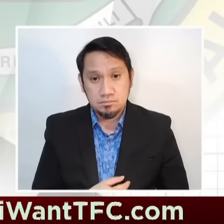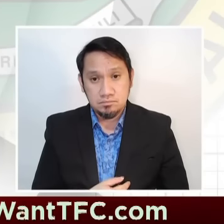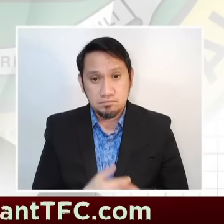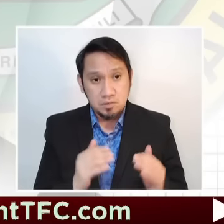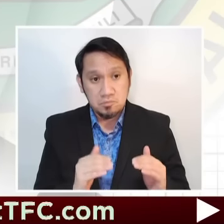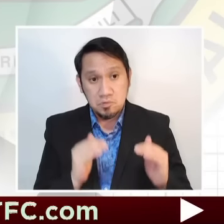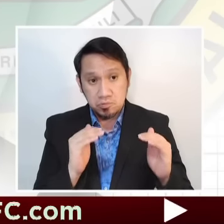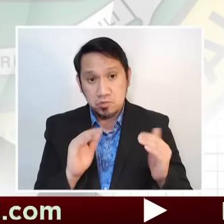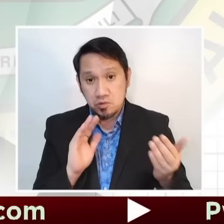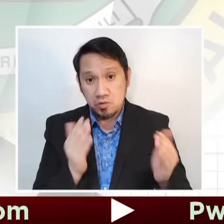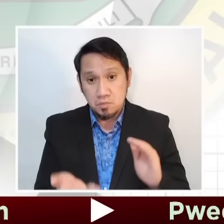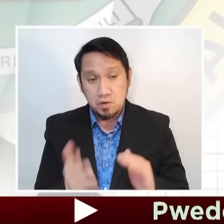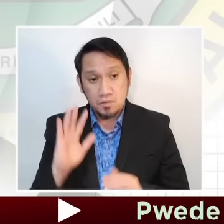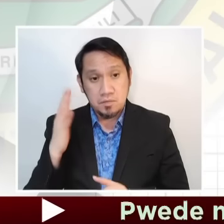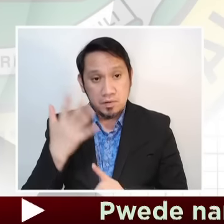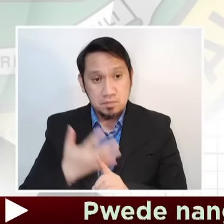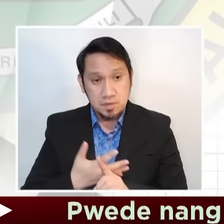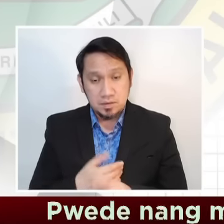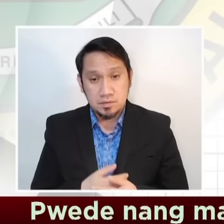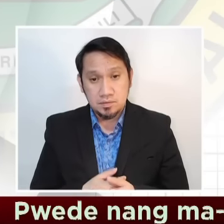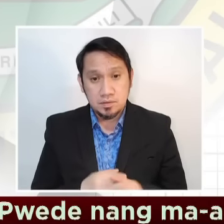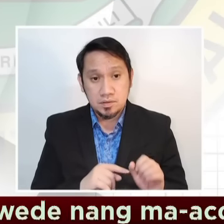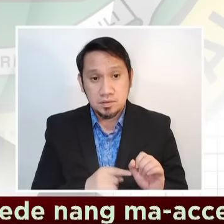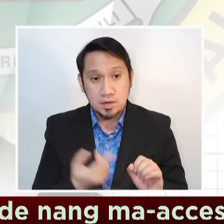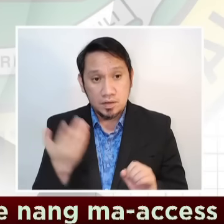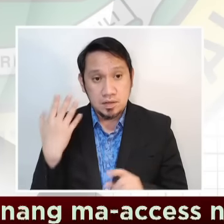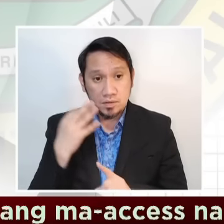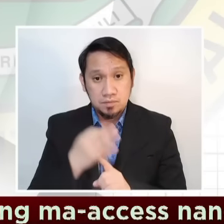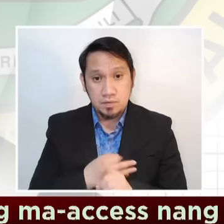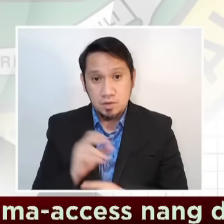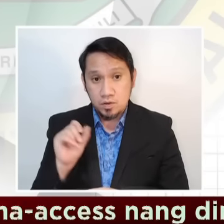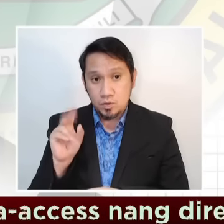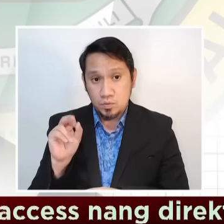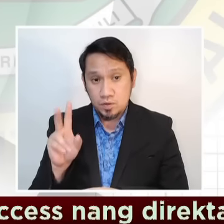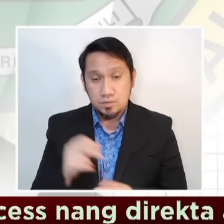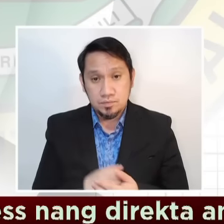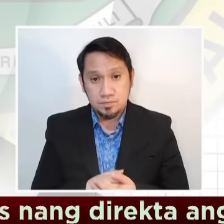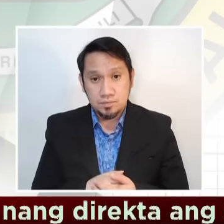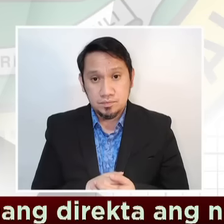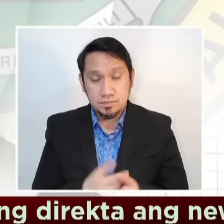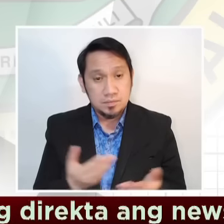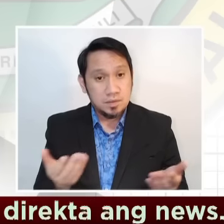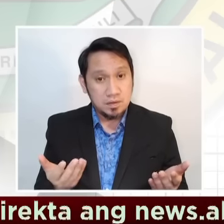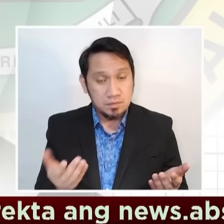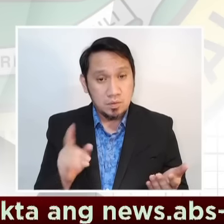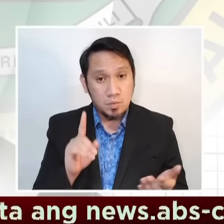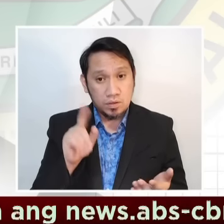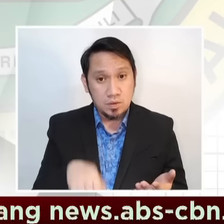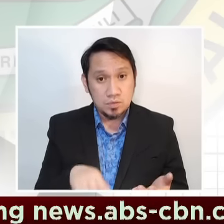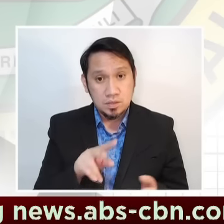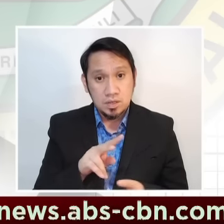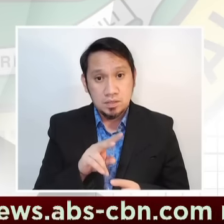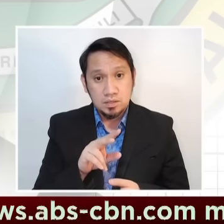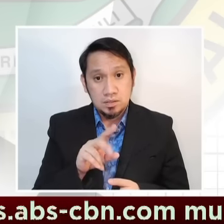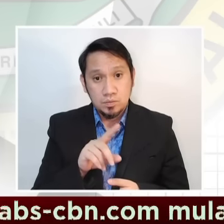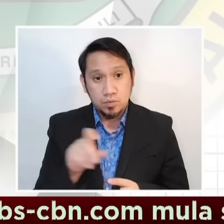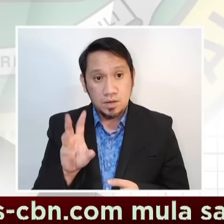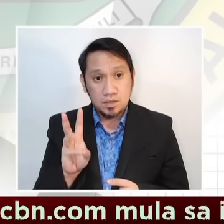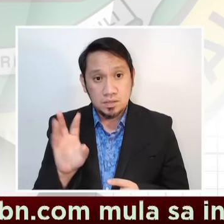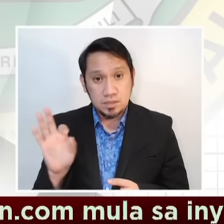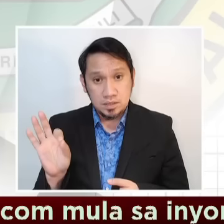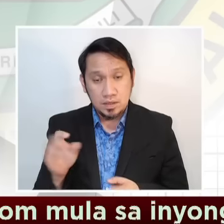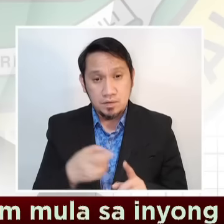matapos ang mahigit 5 buwan o simula noong February 12. Sa bilang na ito, nasa 1,169 ang mula sa